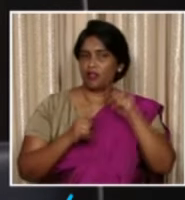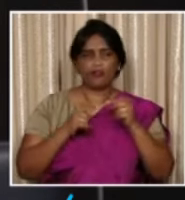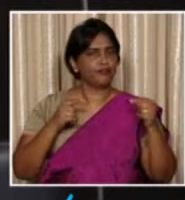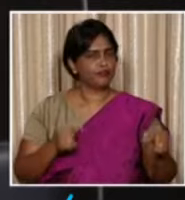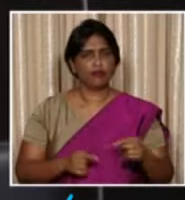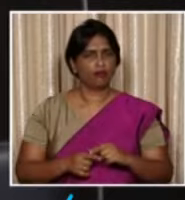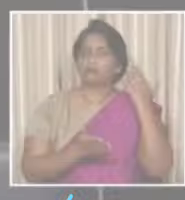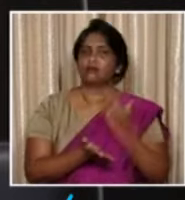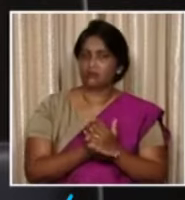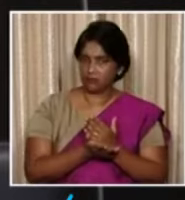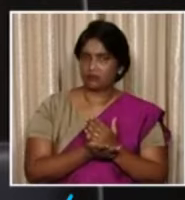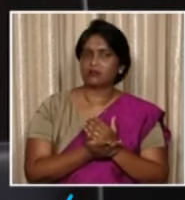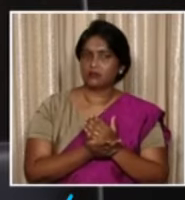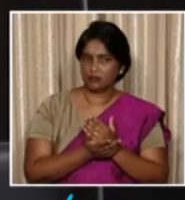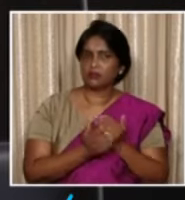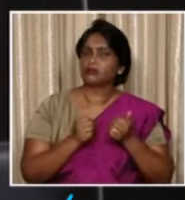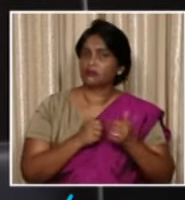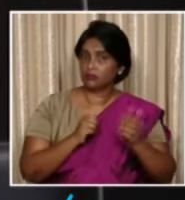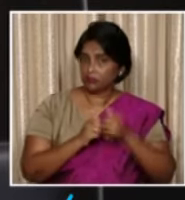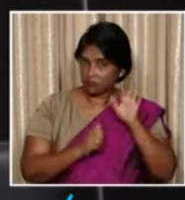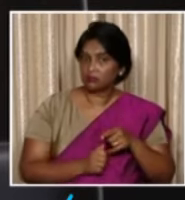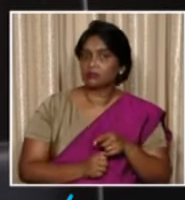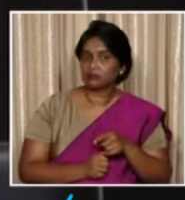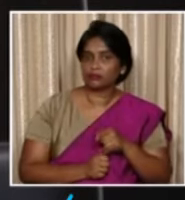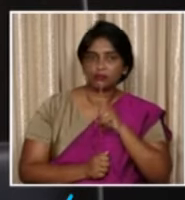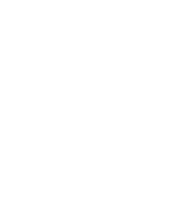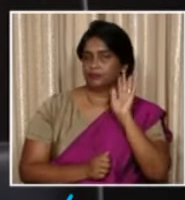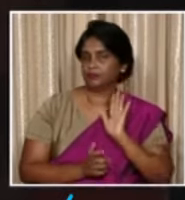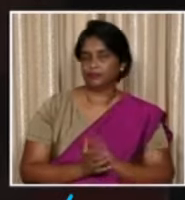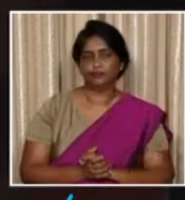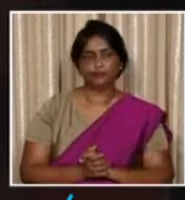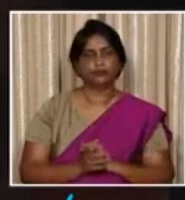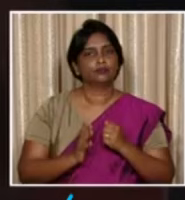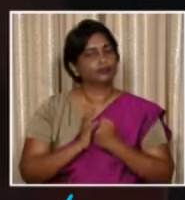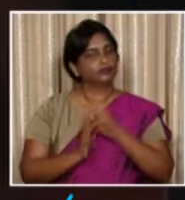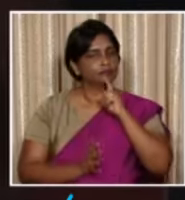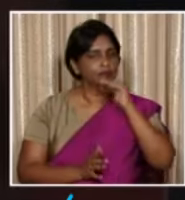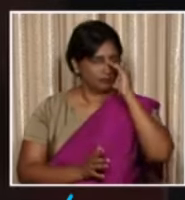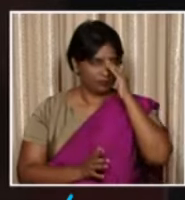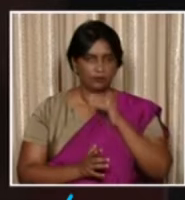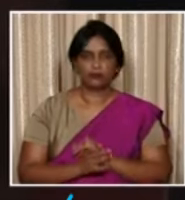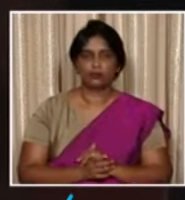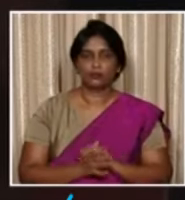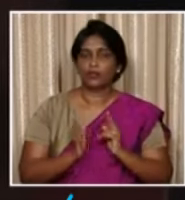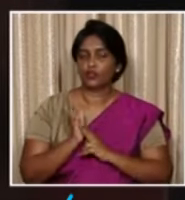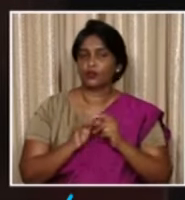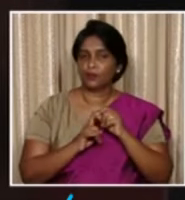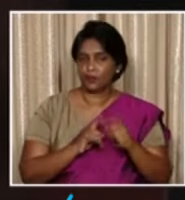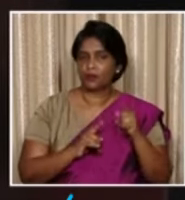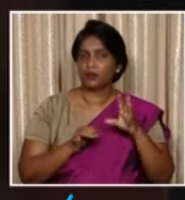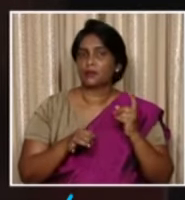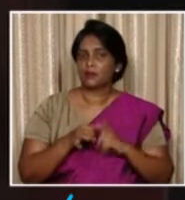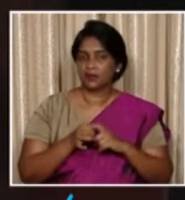ඒවා අත්හිටවන්නට මේ වෙනකොට ක්‍රියාමාර්ගයක් කරන් තියෙනවද කියලා අහන්න කැමතියි. අරු කතානායකතුමනි, නිරෝෂන් පෙර මන්ත්‍රීතුමා